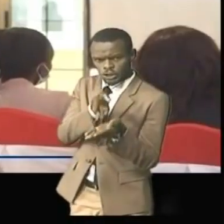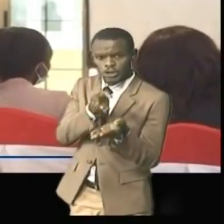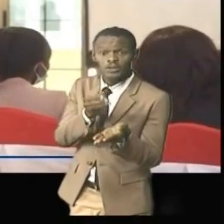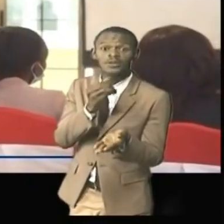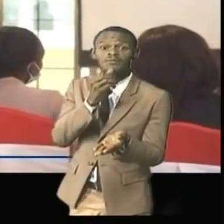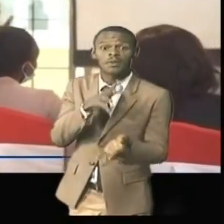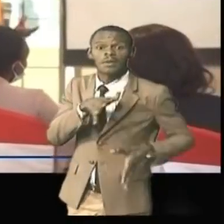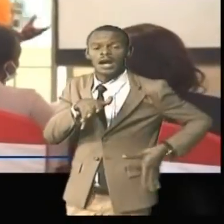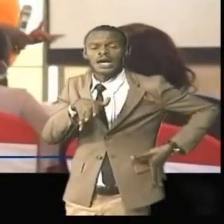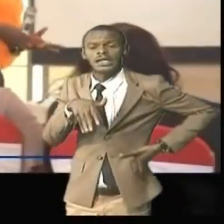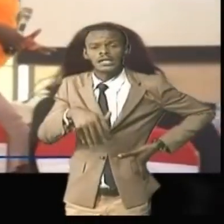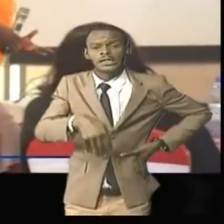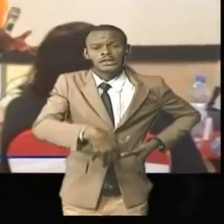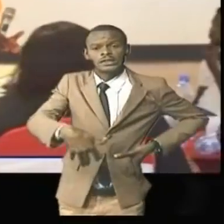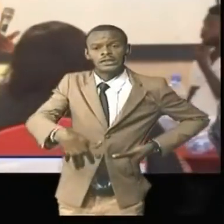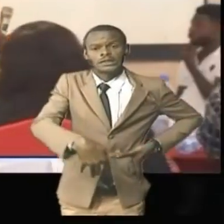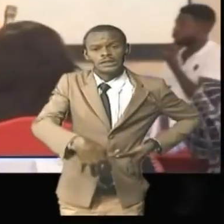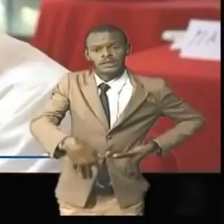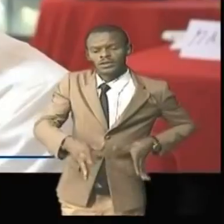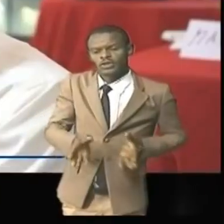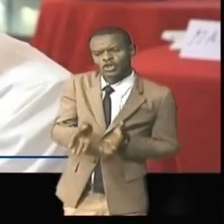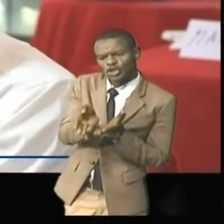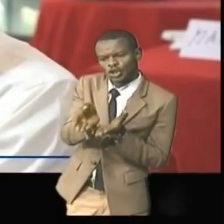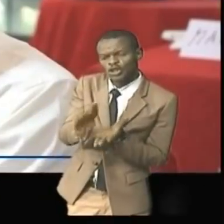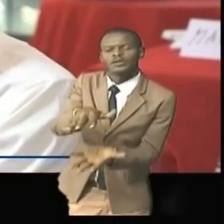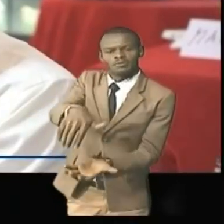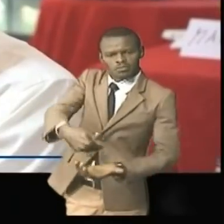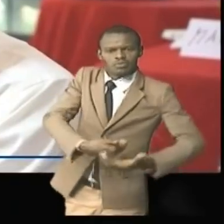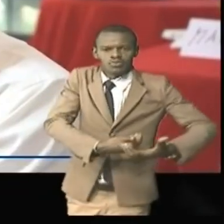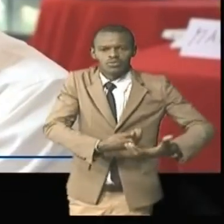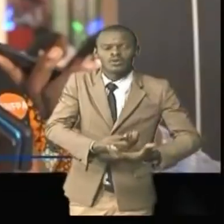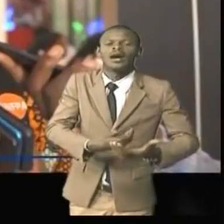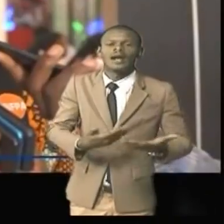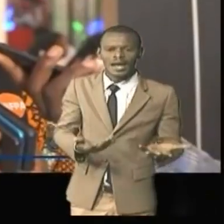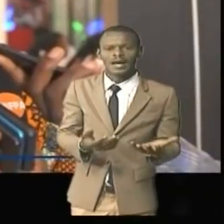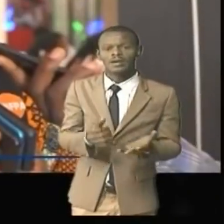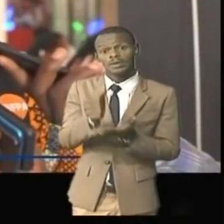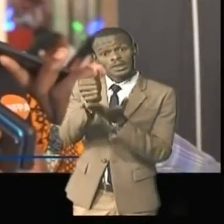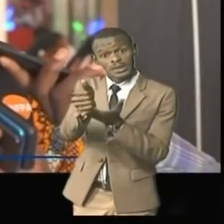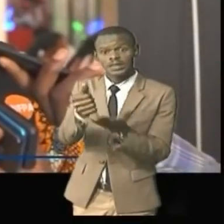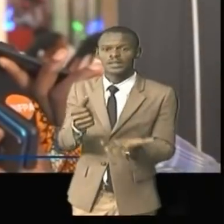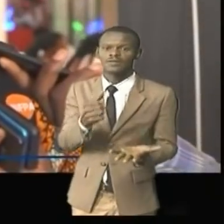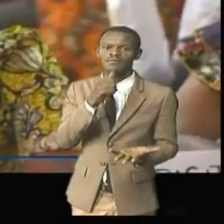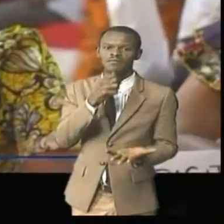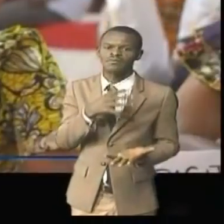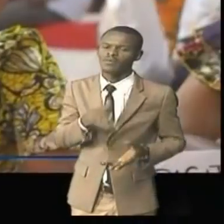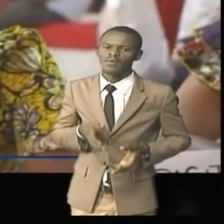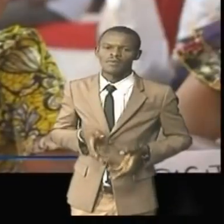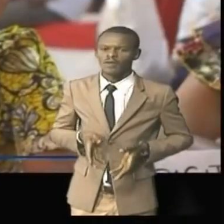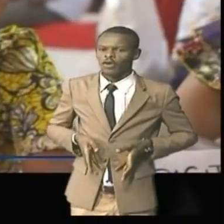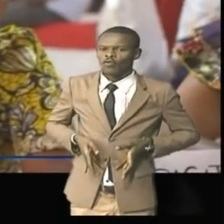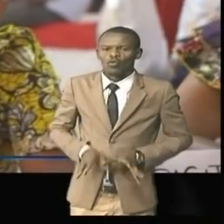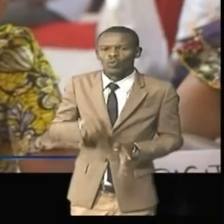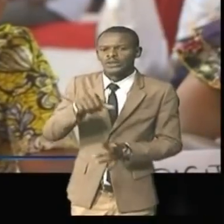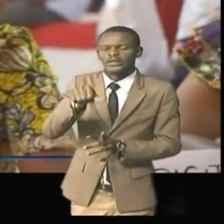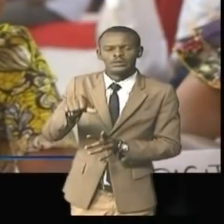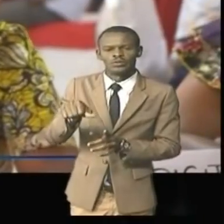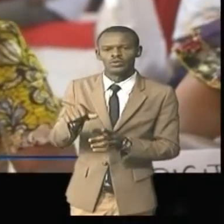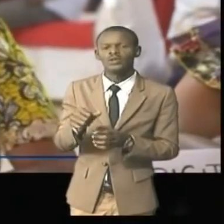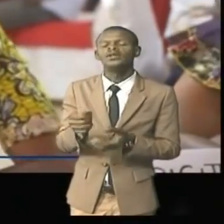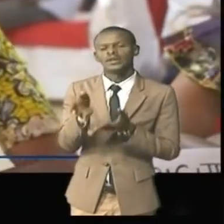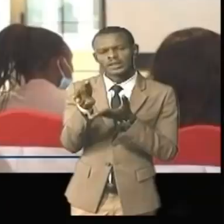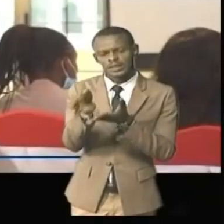du personnel qualifié, qui sont les sages-femmes, pour répondre aux besoins des populations. Pour une durée de 6 jours,